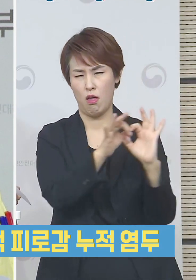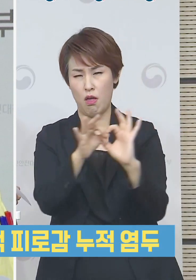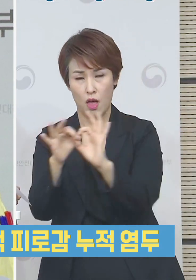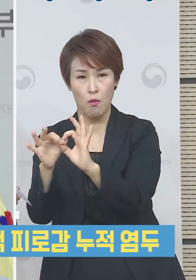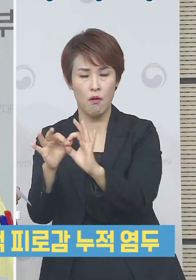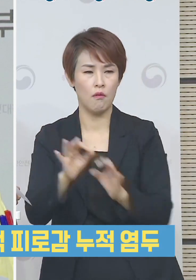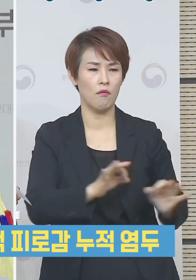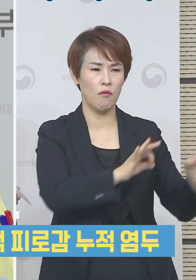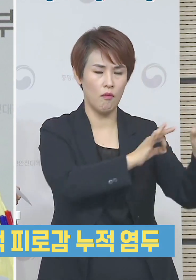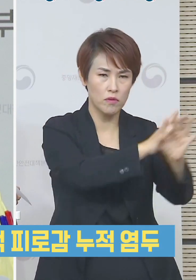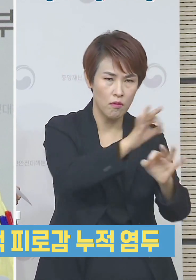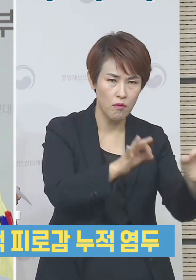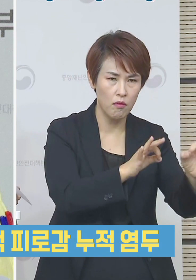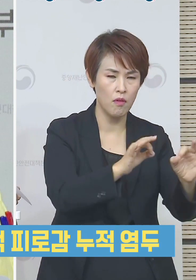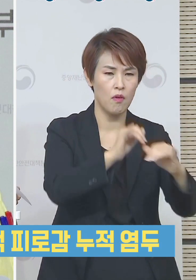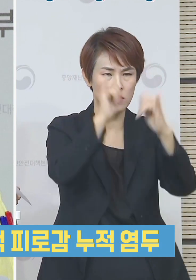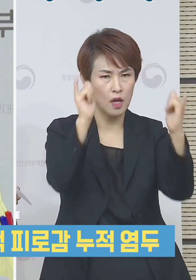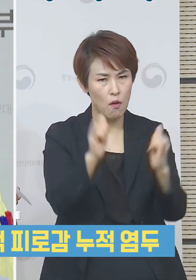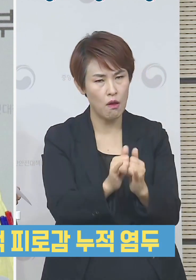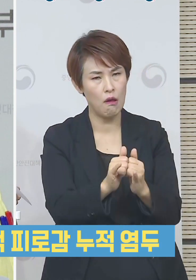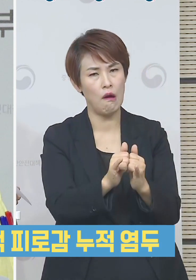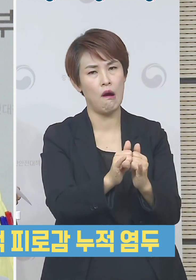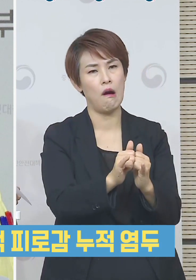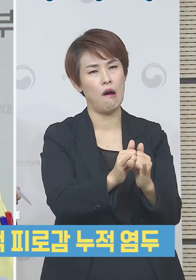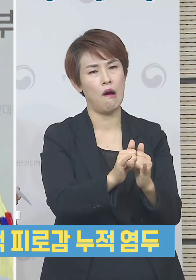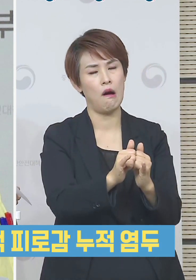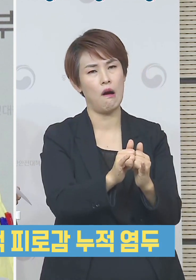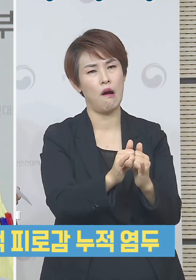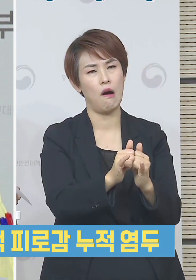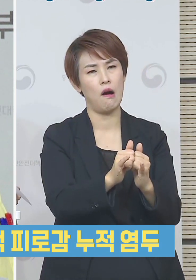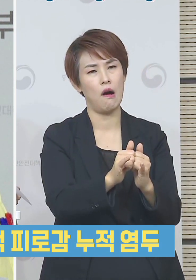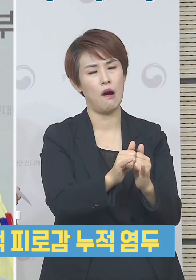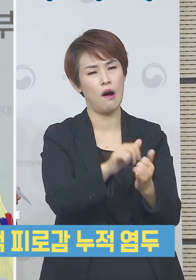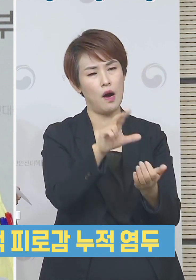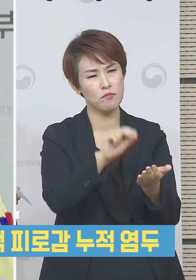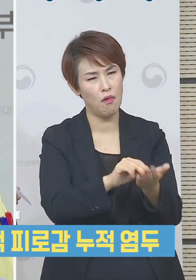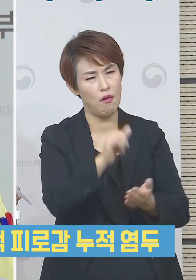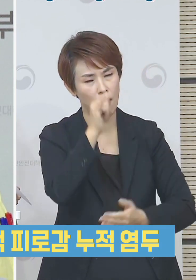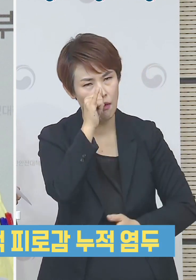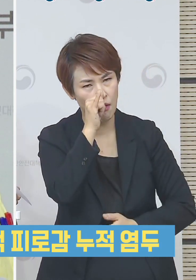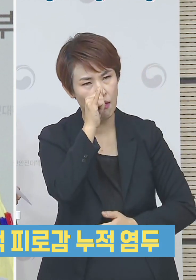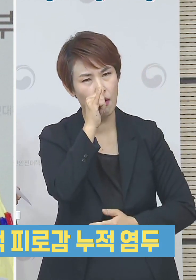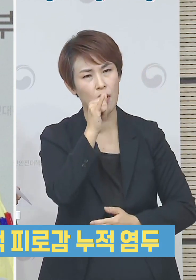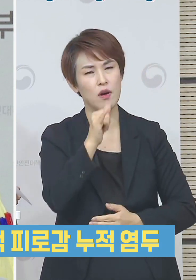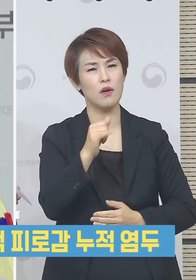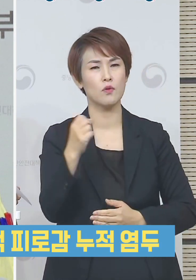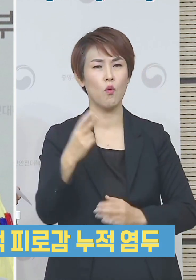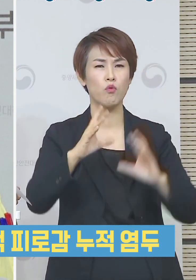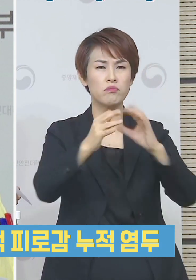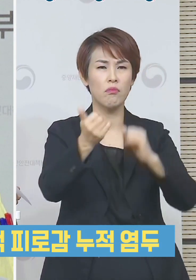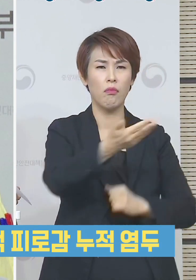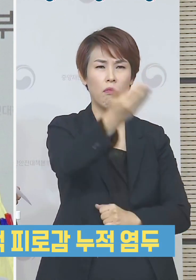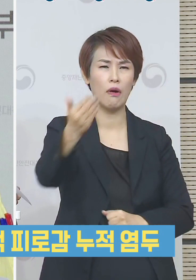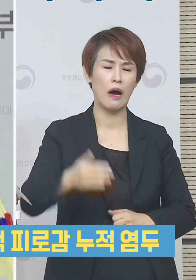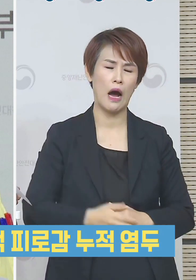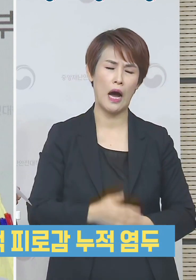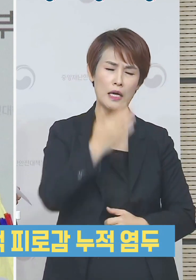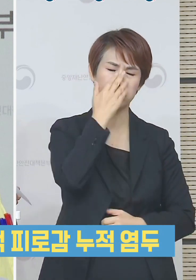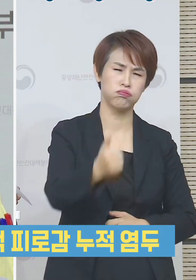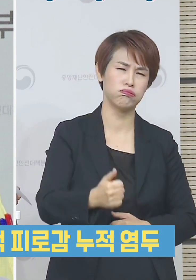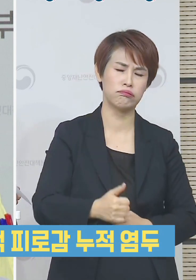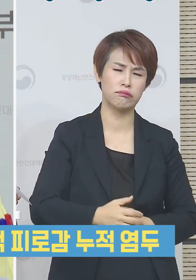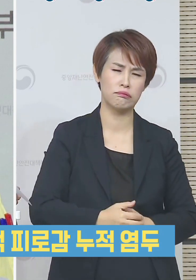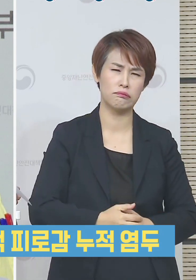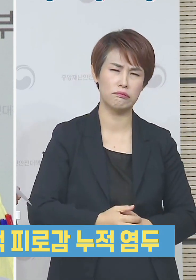모든 영역에 부정적인 영향을 미치고 또 사회적 피로감도 적지 않다라는 것이 현재의